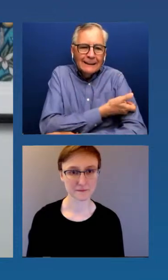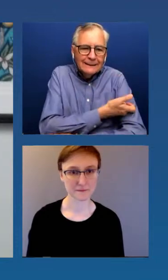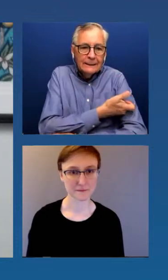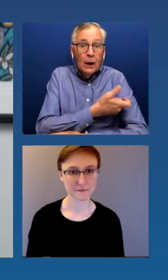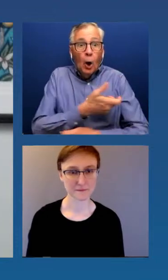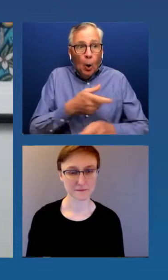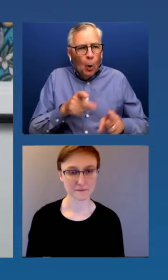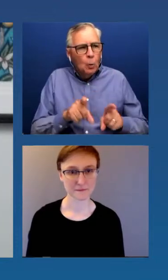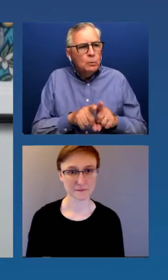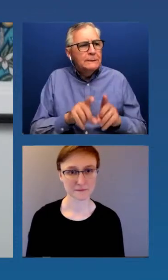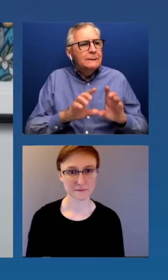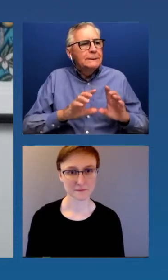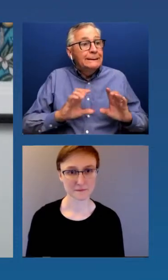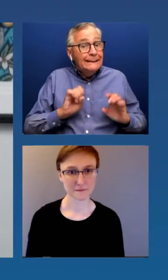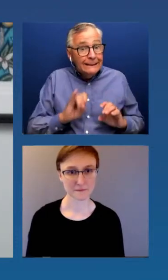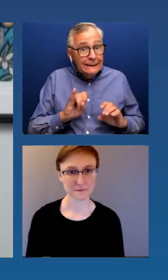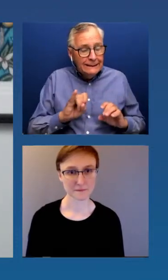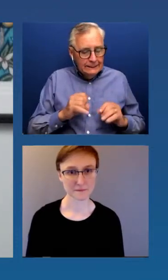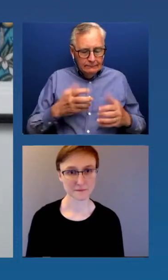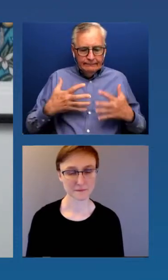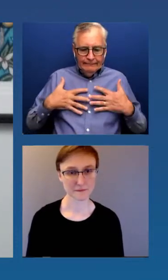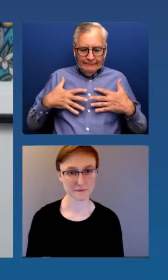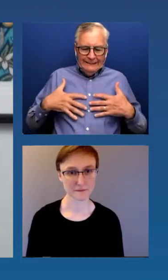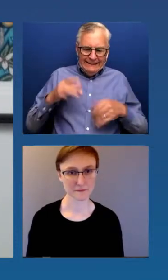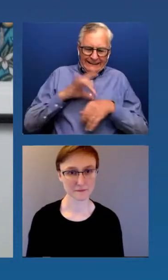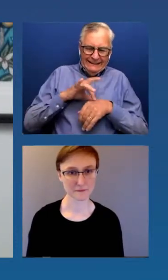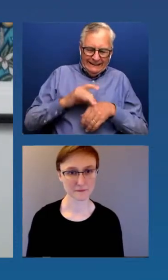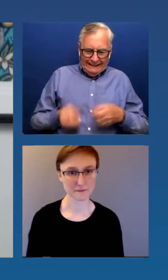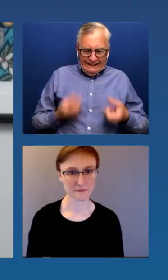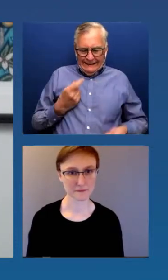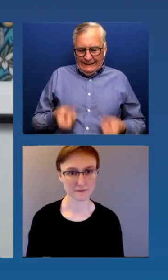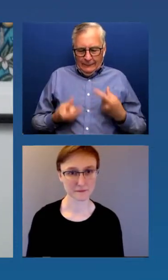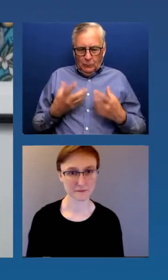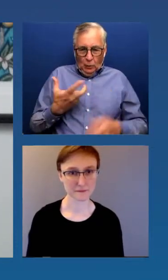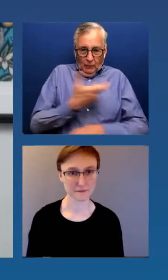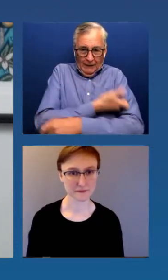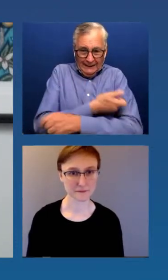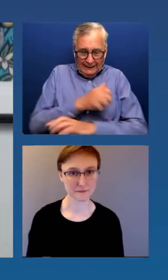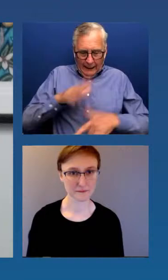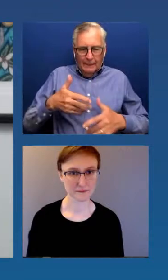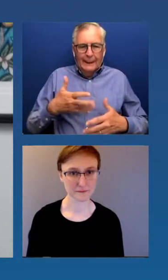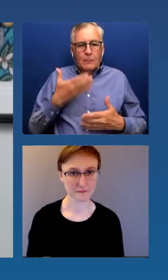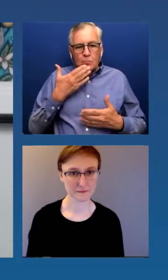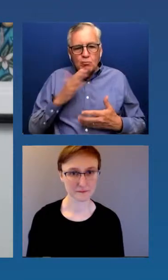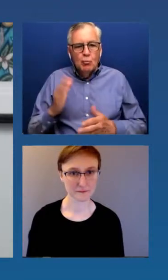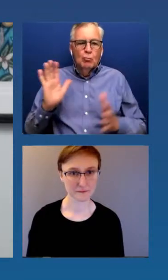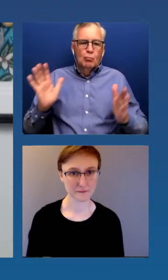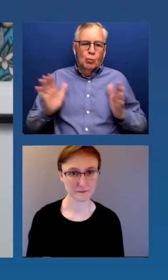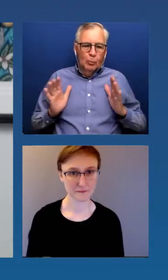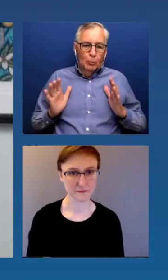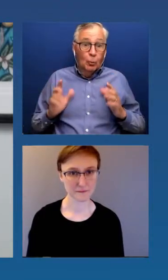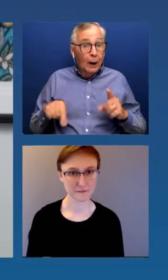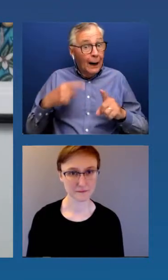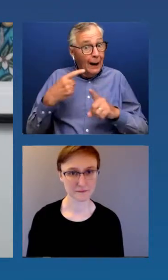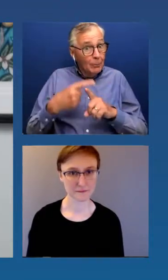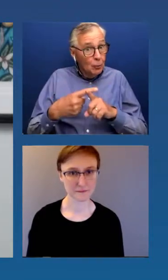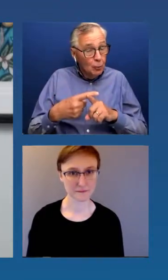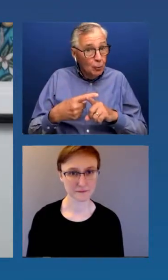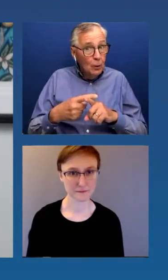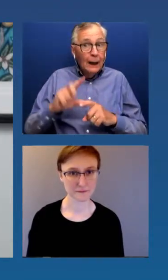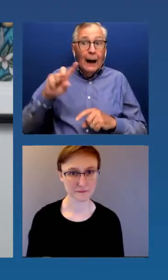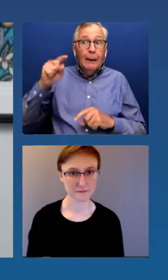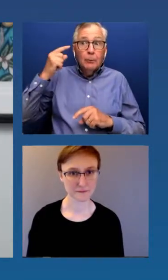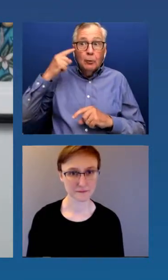prendre du mieux s'ils ressentent des symptômes après leur vaccination. De plus, les employeurs